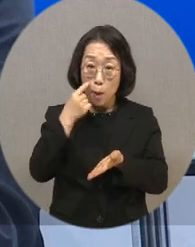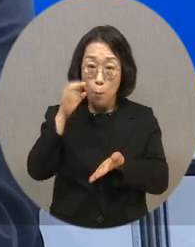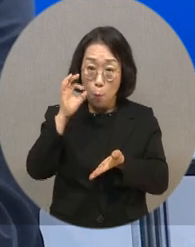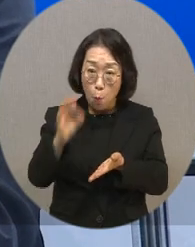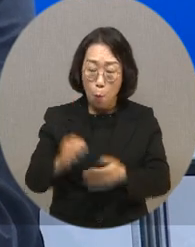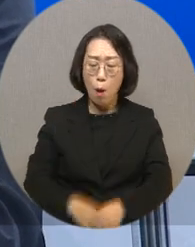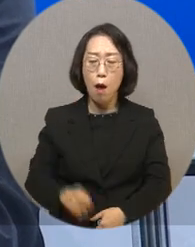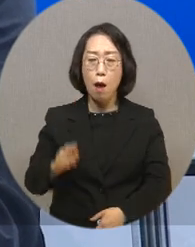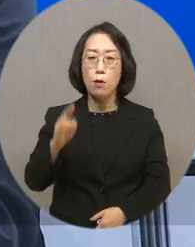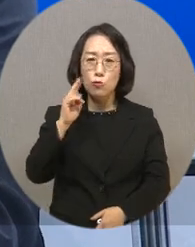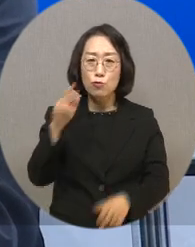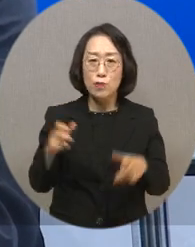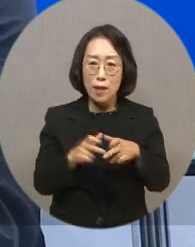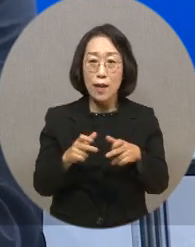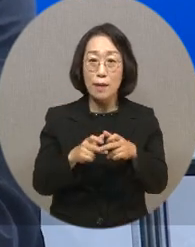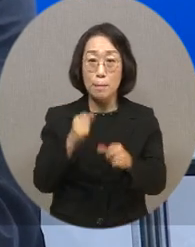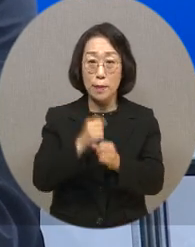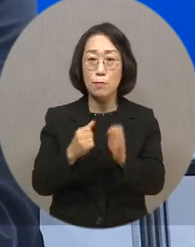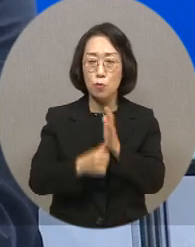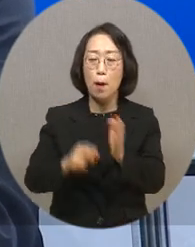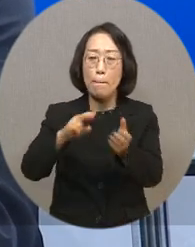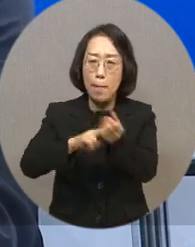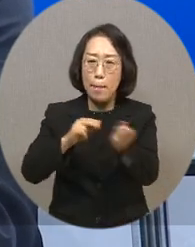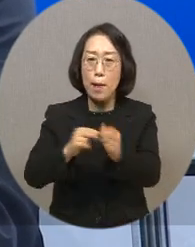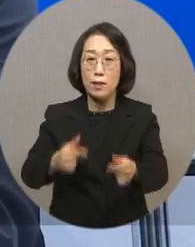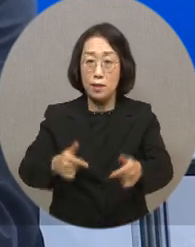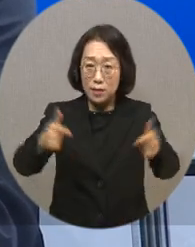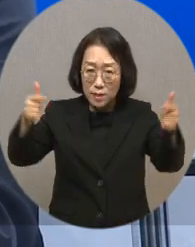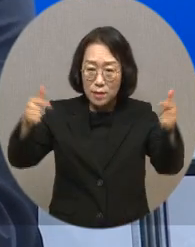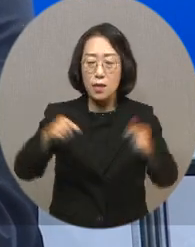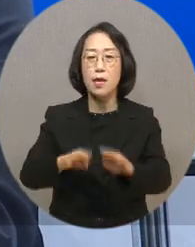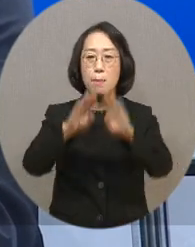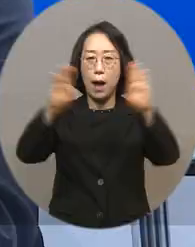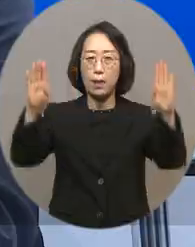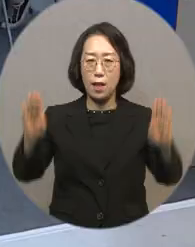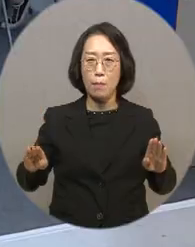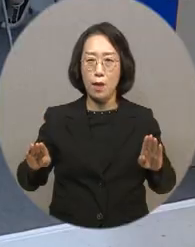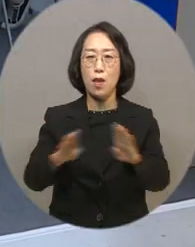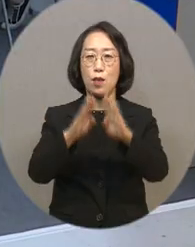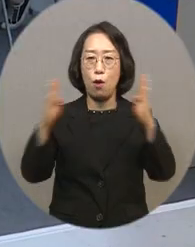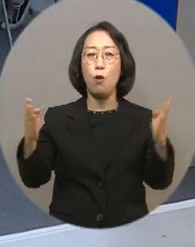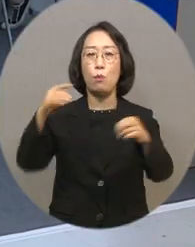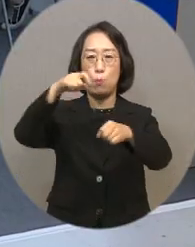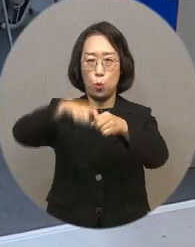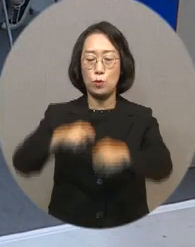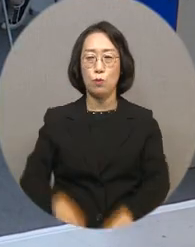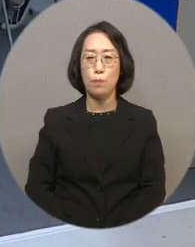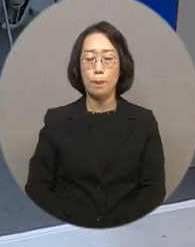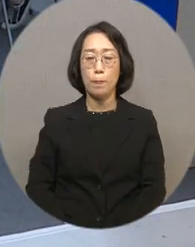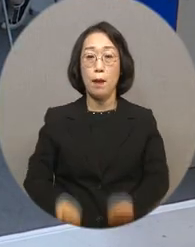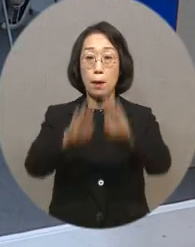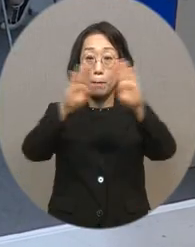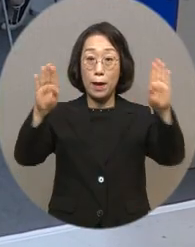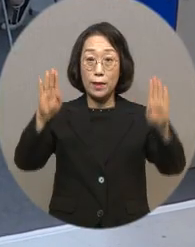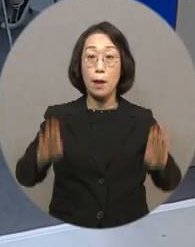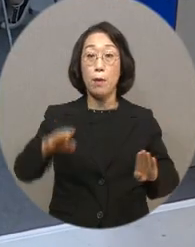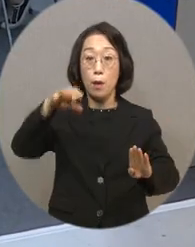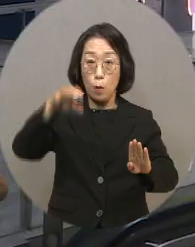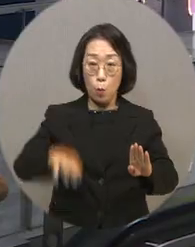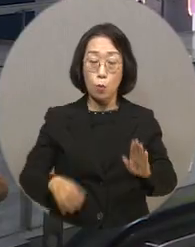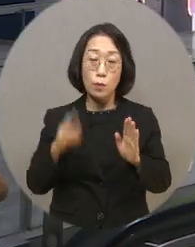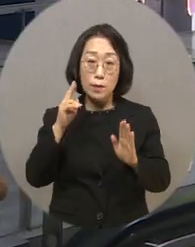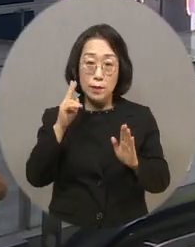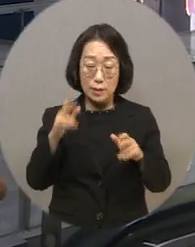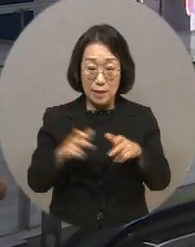중증장애인 생산품이 많이 판매될 수 있도록 하는 데 이 박람회 개최의 의의가 있다고 생각합니다. 이처럼 박람회를 통해 장애인